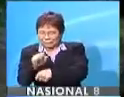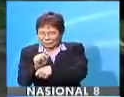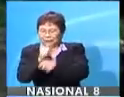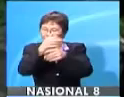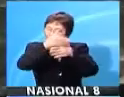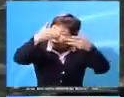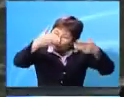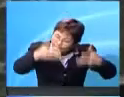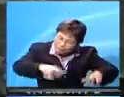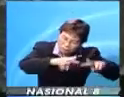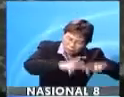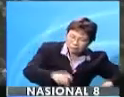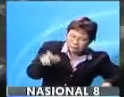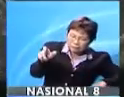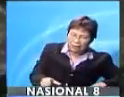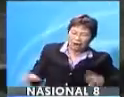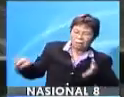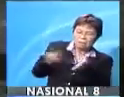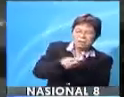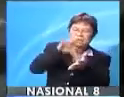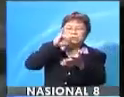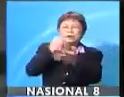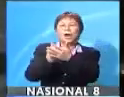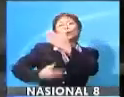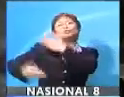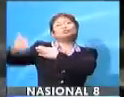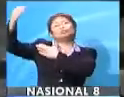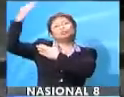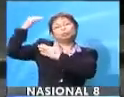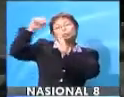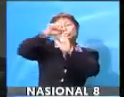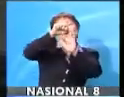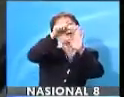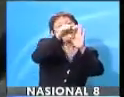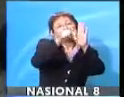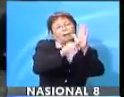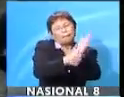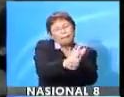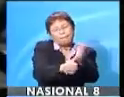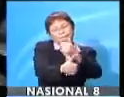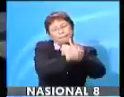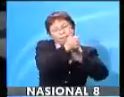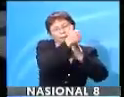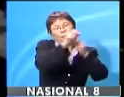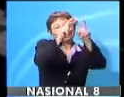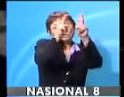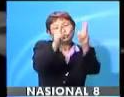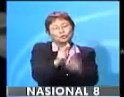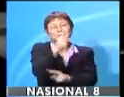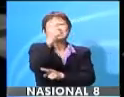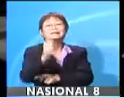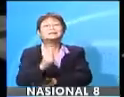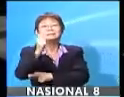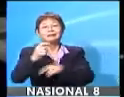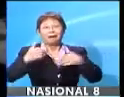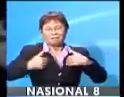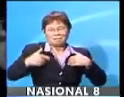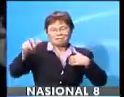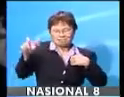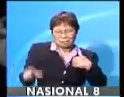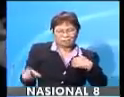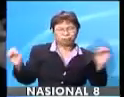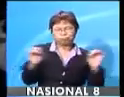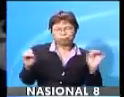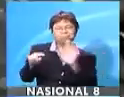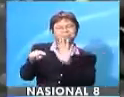siasatan juga mendapati suspek mempunyai rekod jenayah lampau di bawah Akta Dadah Berbahaya. Ujian air kencing bagaimanapun mendapati lelaki itu